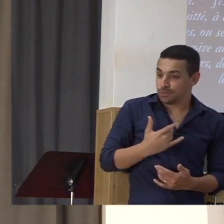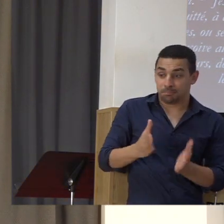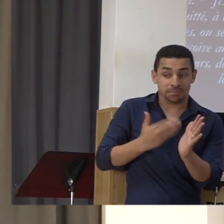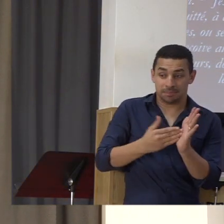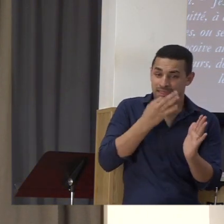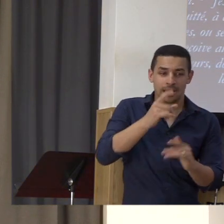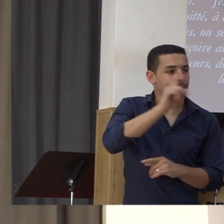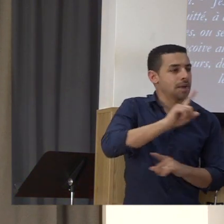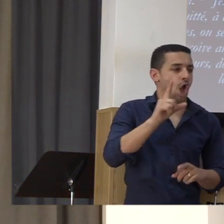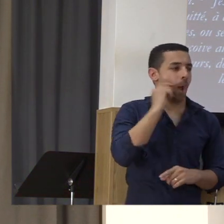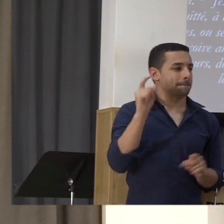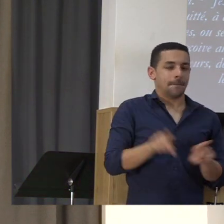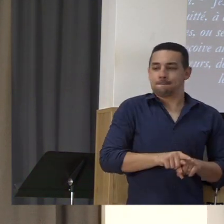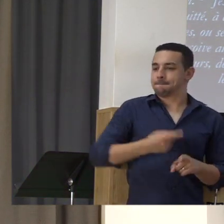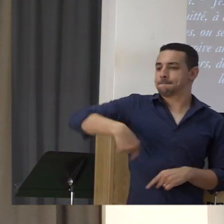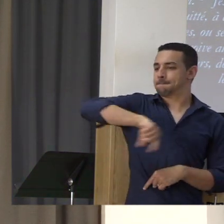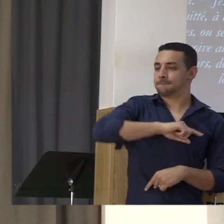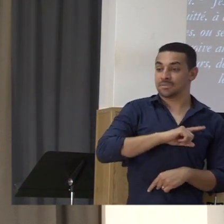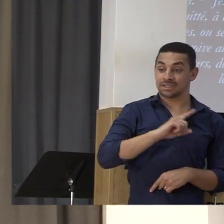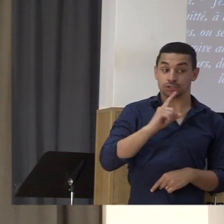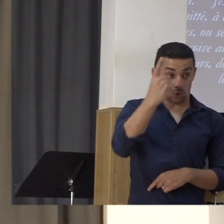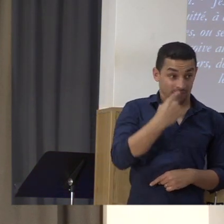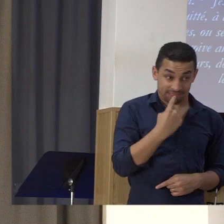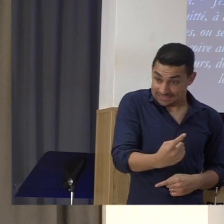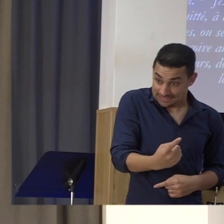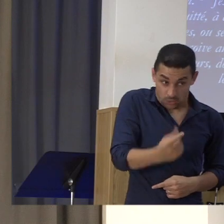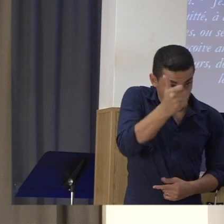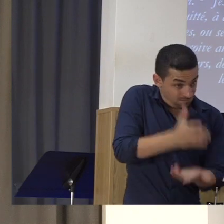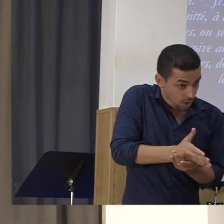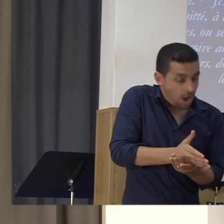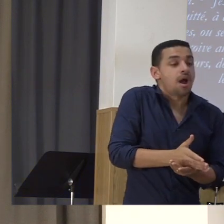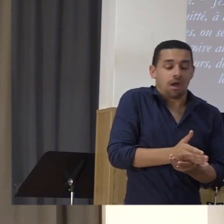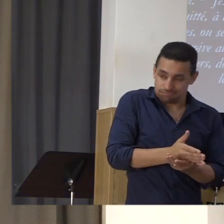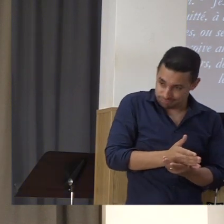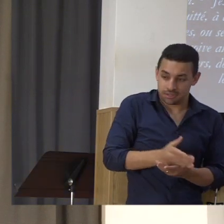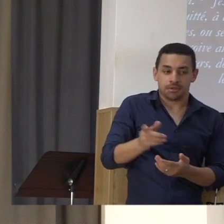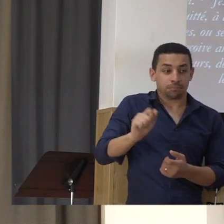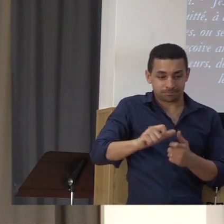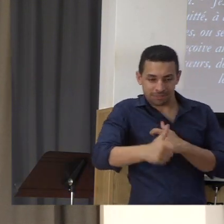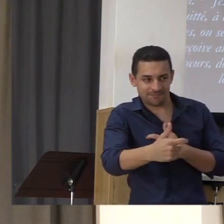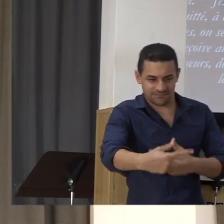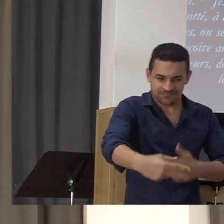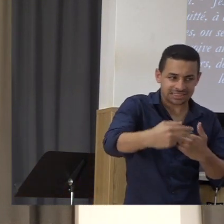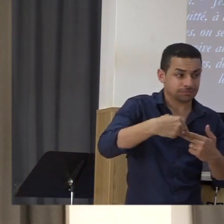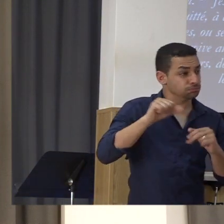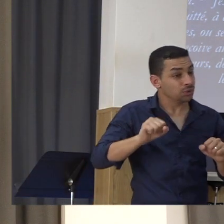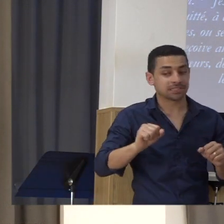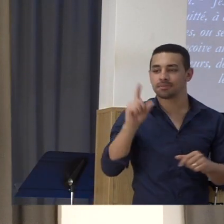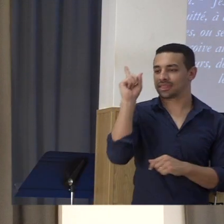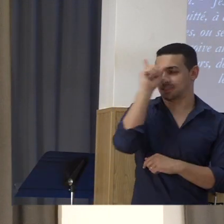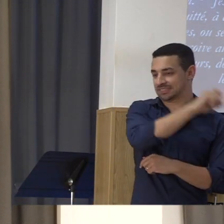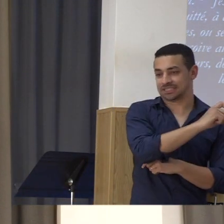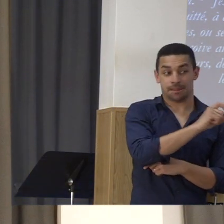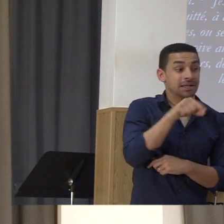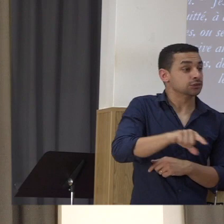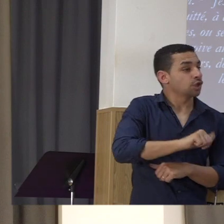il n'est pas un homme. Si Dieu parle, sache que tu vas passer par une phase difficile, mais ce n'est